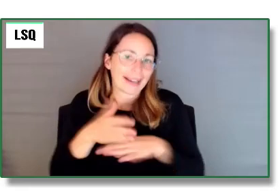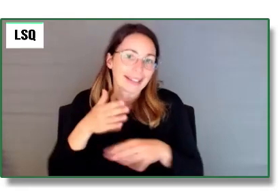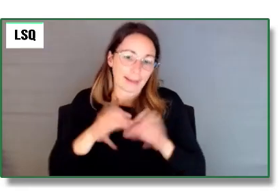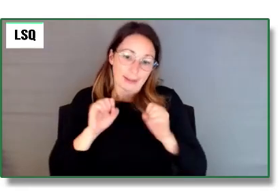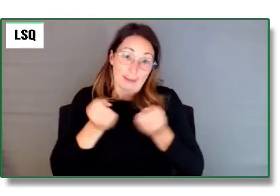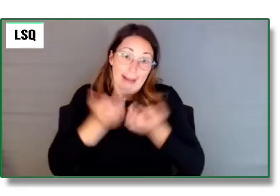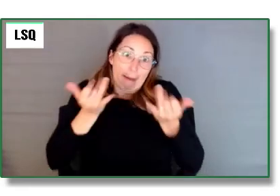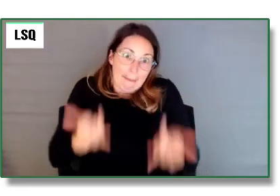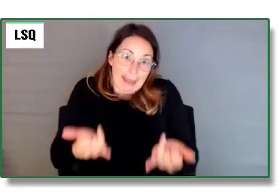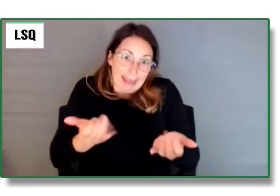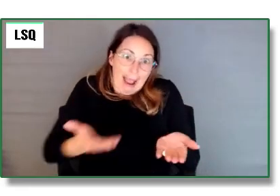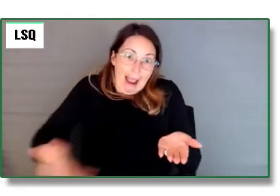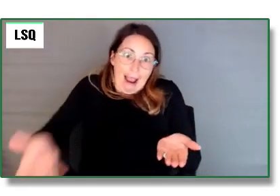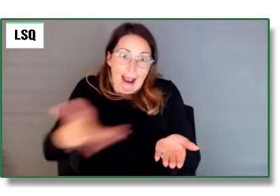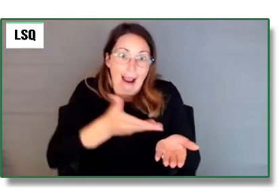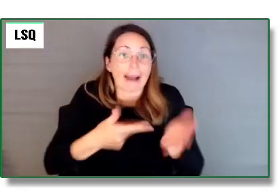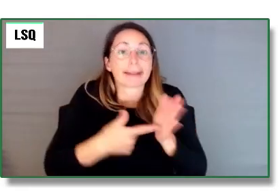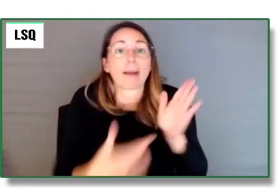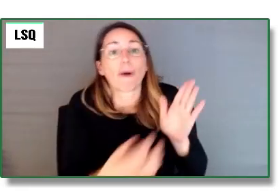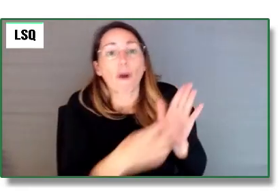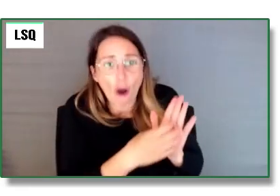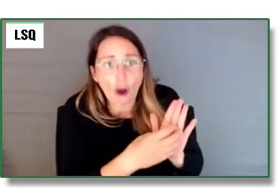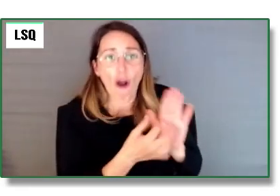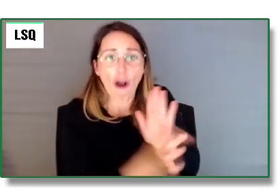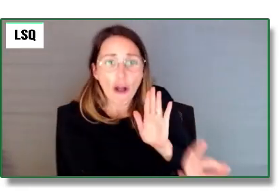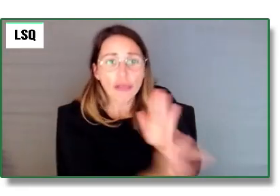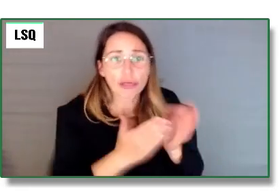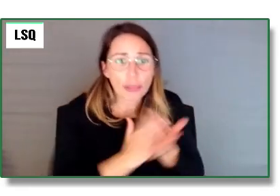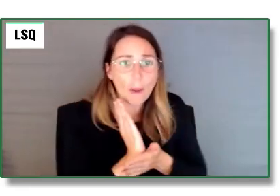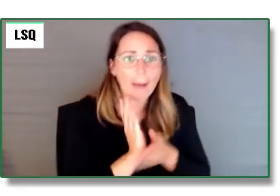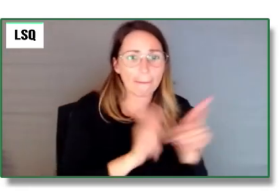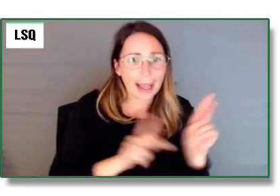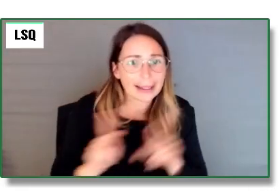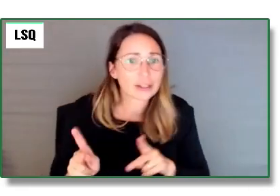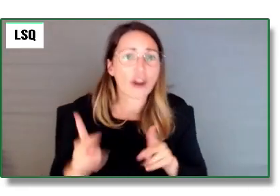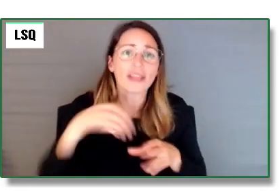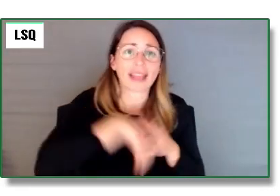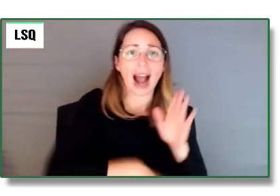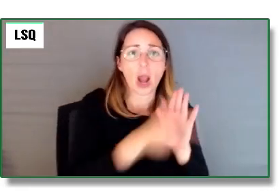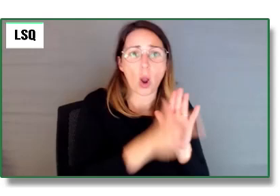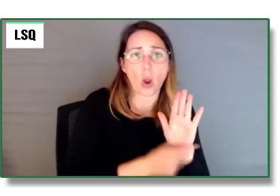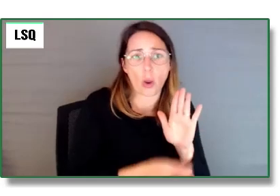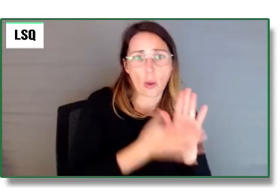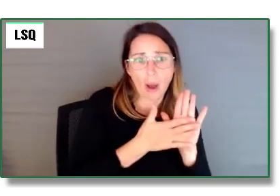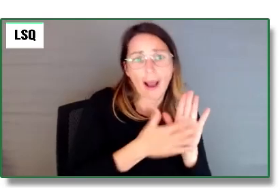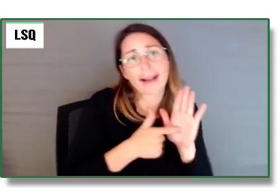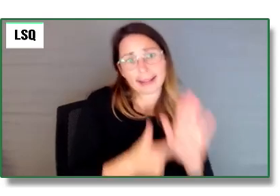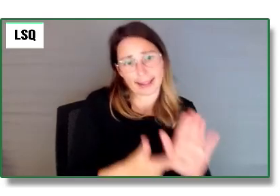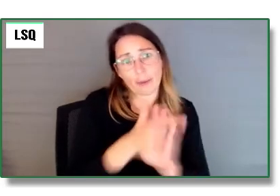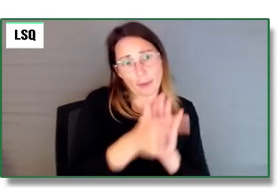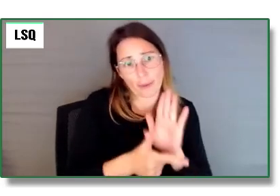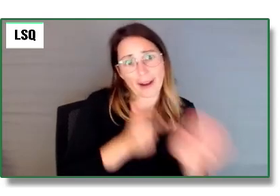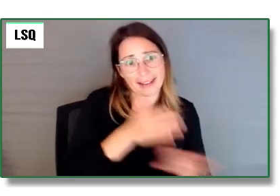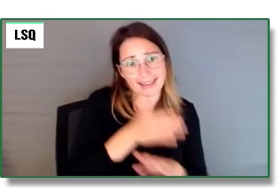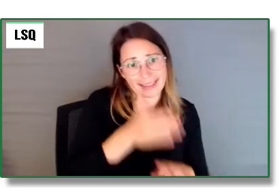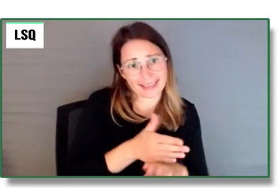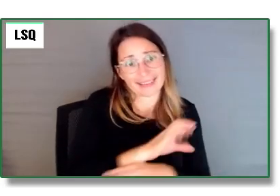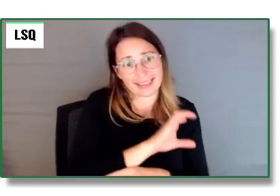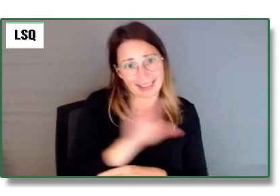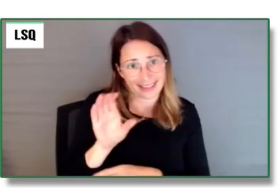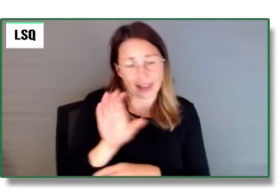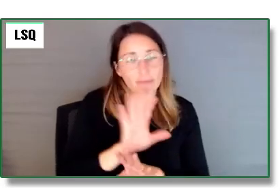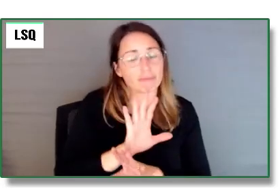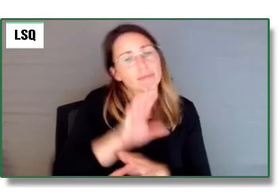codes et les droits de la personne, intégré dans le cadre de loi, comme la loi sur l'accessibilité pour les personnes handicapées de l'Ontario. Nous adoptons une